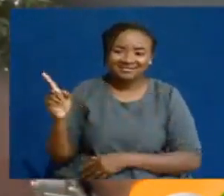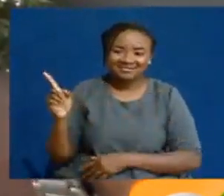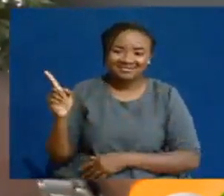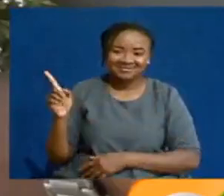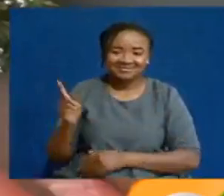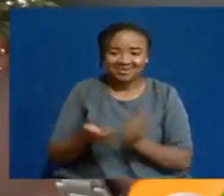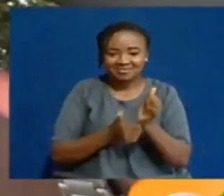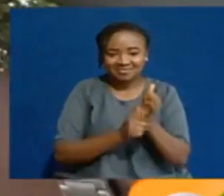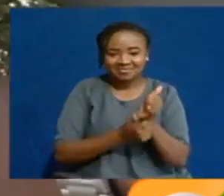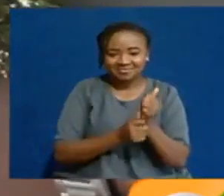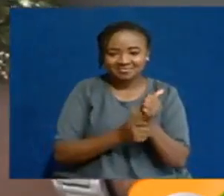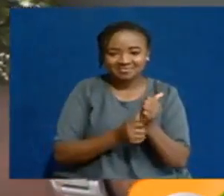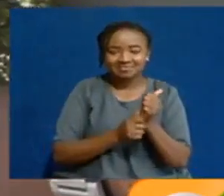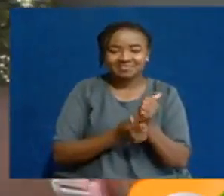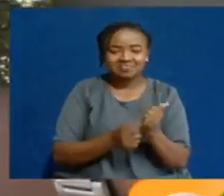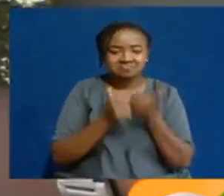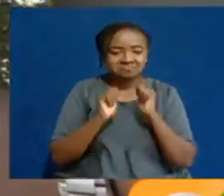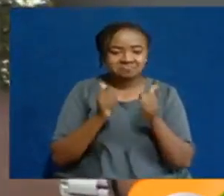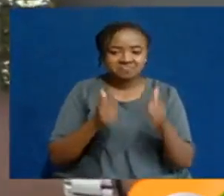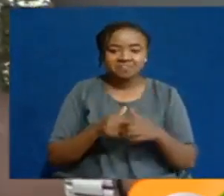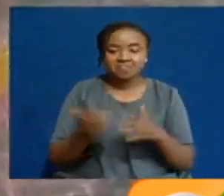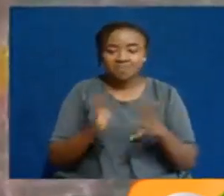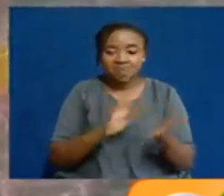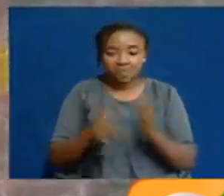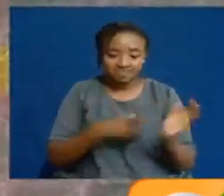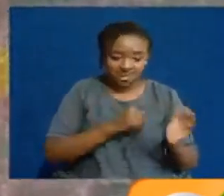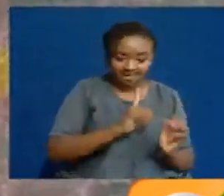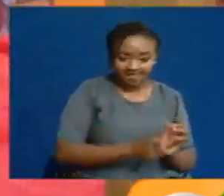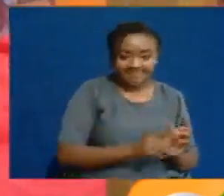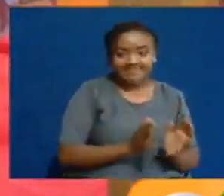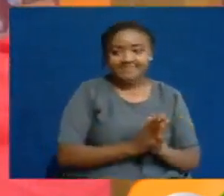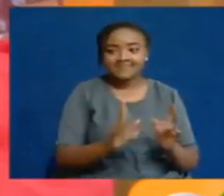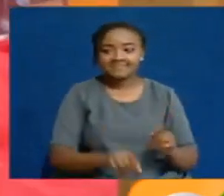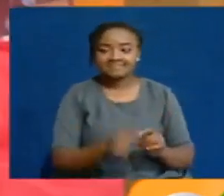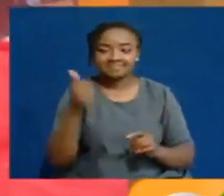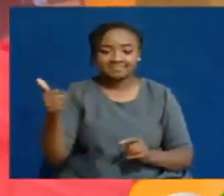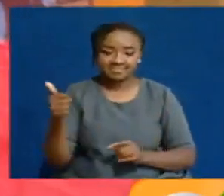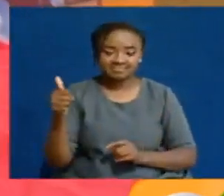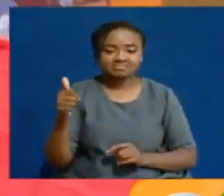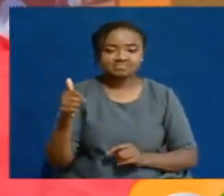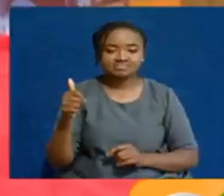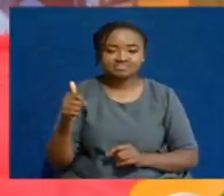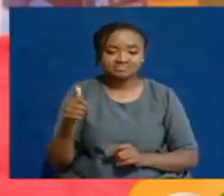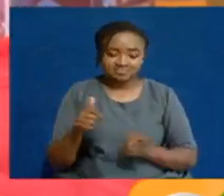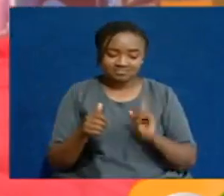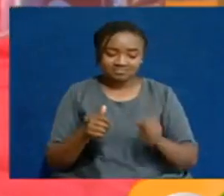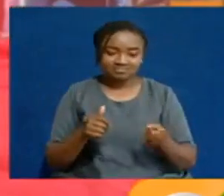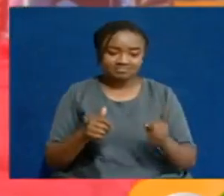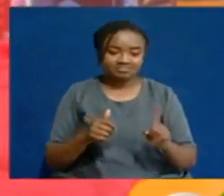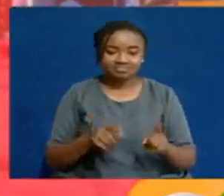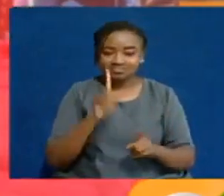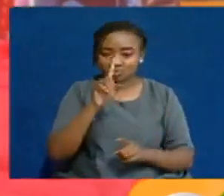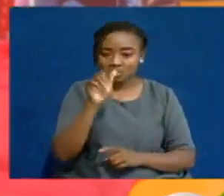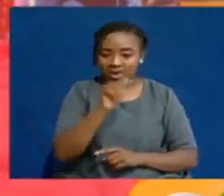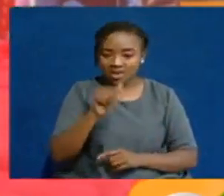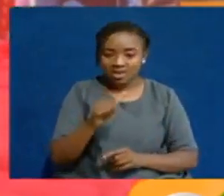ya mahindi iliyoimarishwa. Linganisha na zile mbegu ambayo tayari ziko nchini, ni mbegu ambayo kwa eka moja